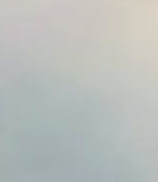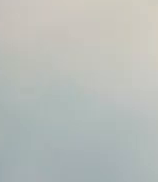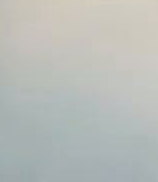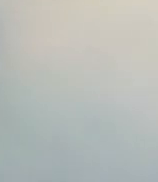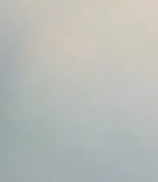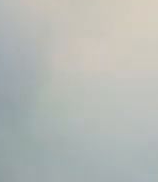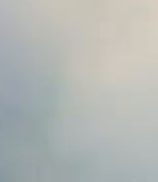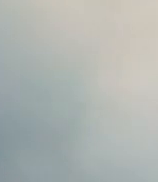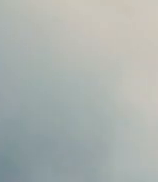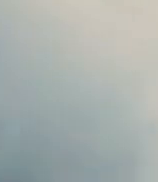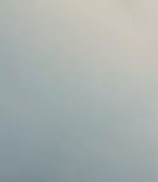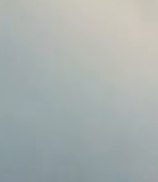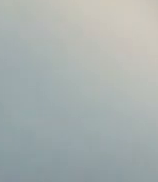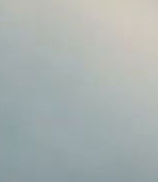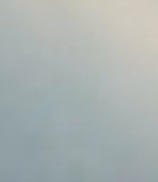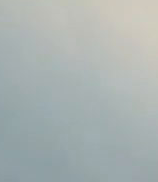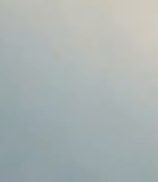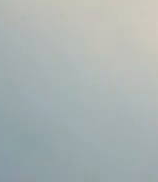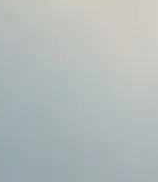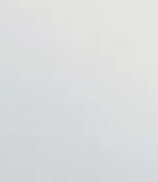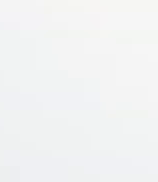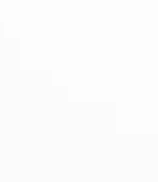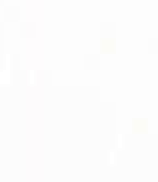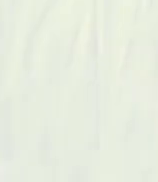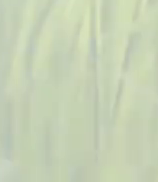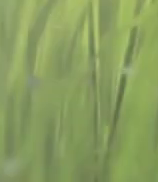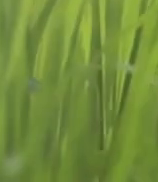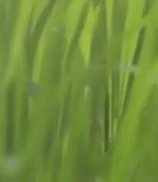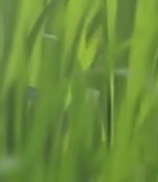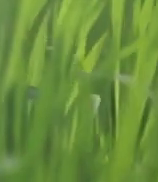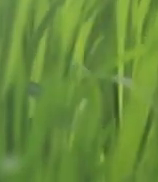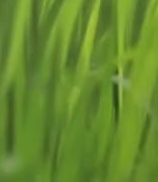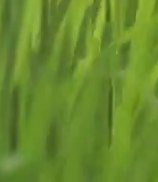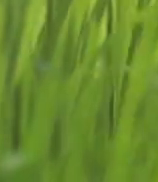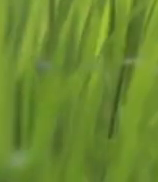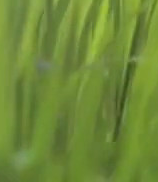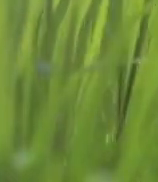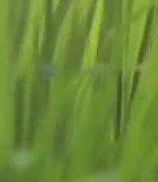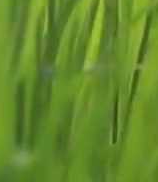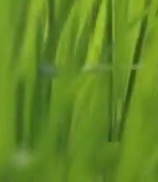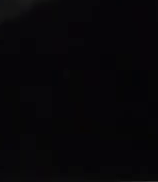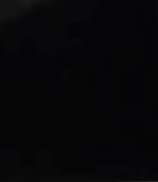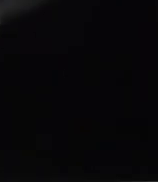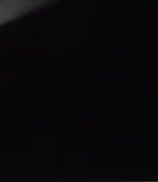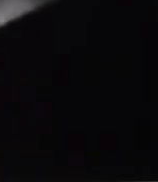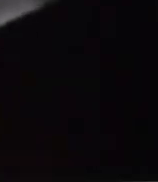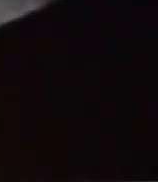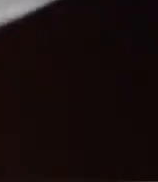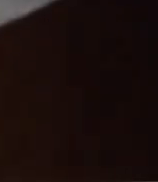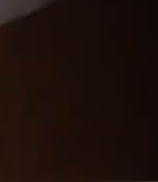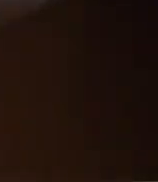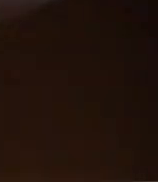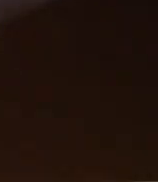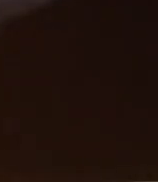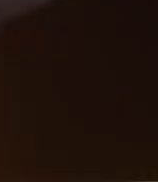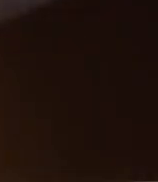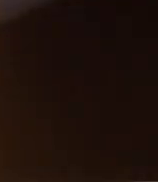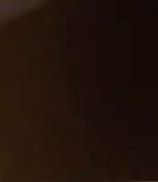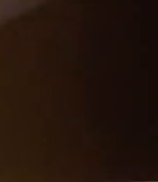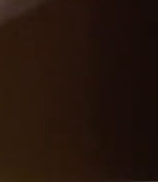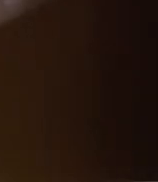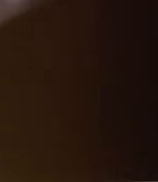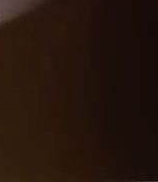за ветром, никогда не будет сеять. И кто смотрит на облака, не будет собирать. Как ты не